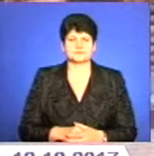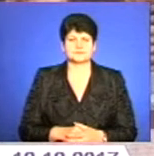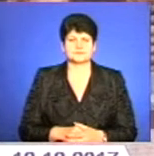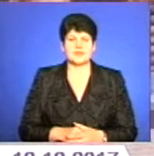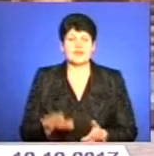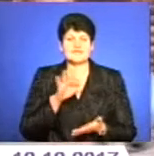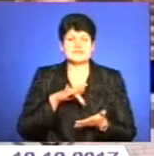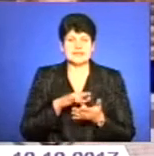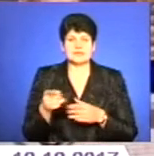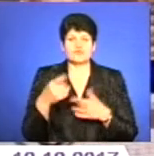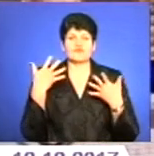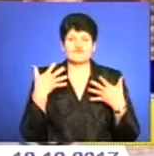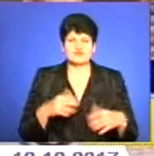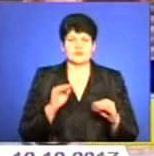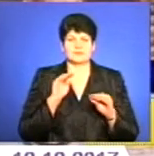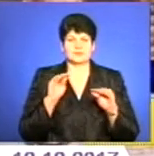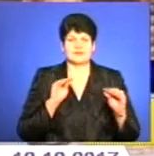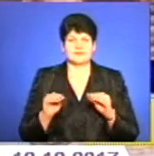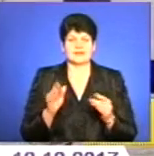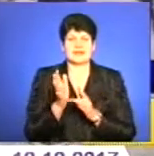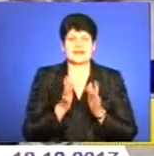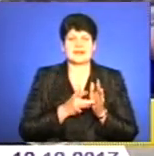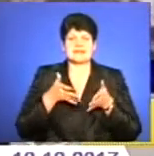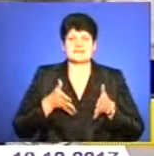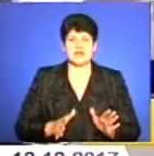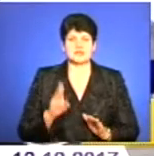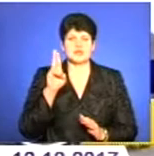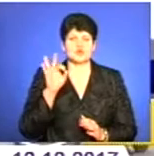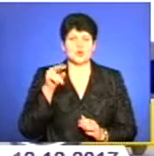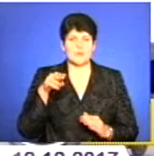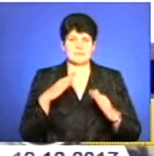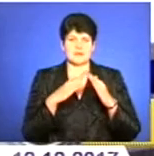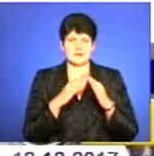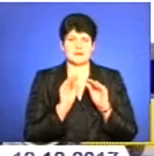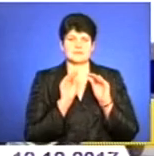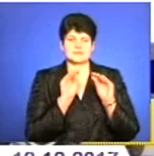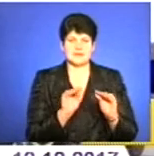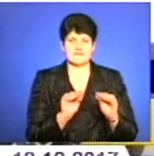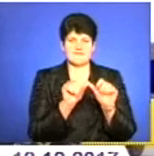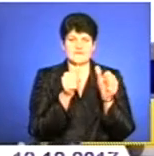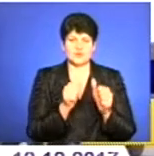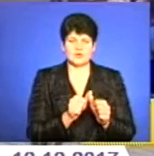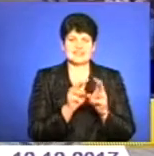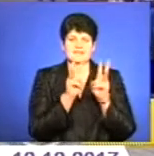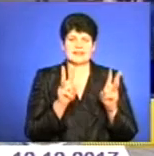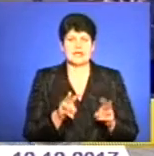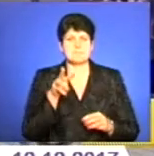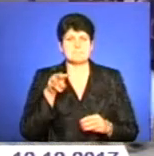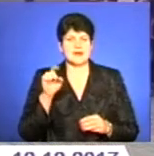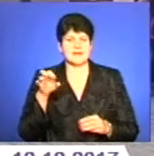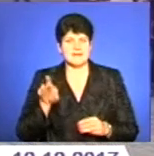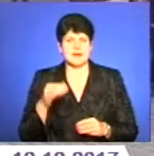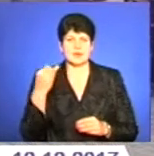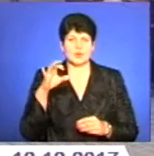У центрі Тернополя уже змонтували різдвяну шопку. Невдовзі туди помістять фігури святих Марії, Йосифа та Ісусика. Також поблизу